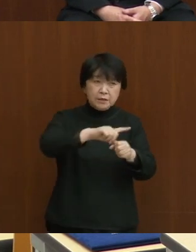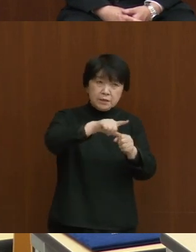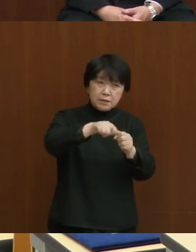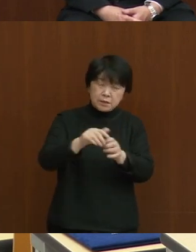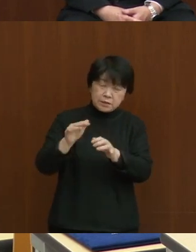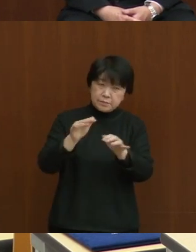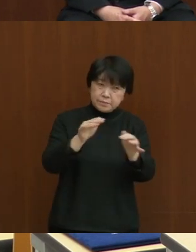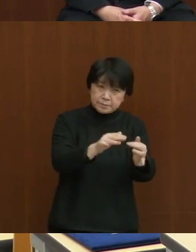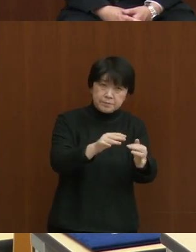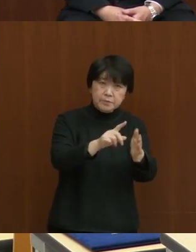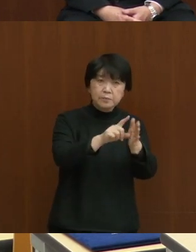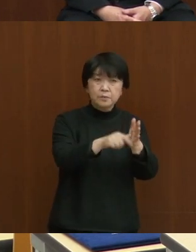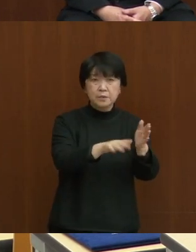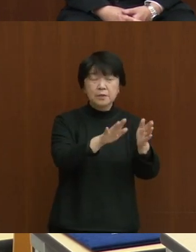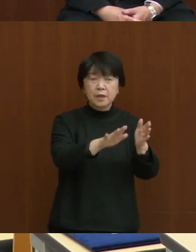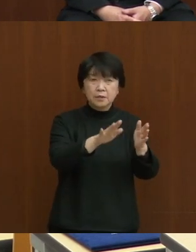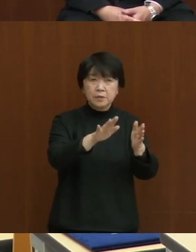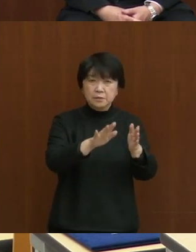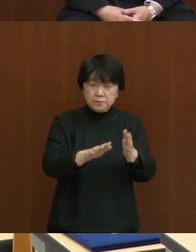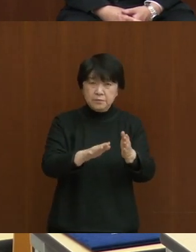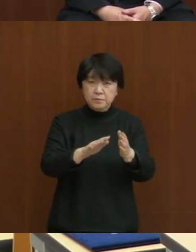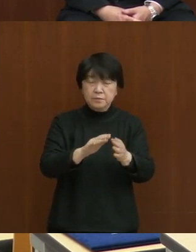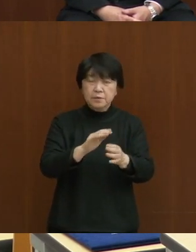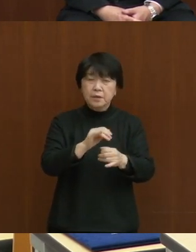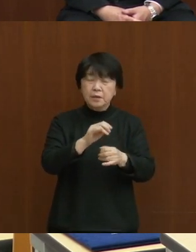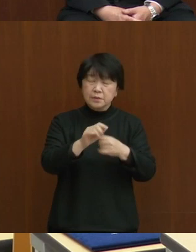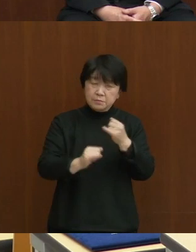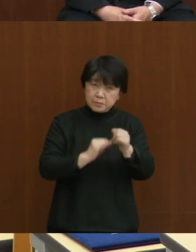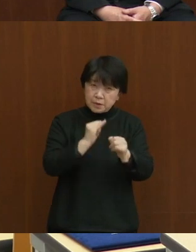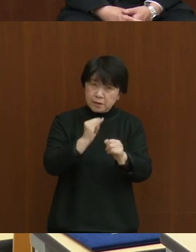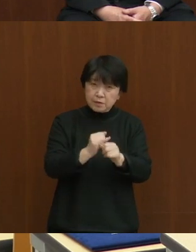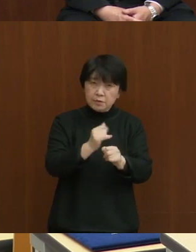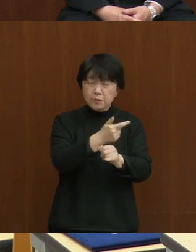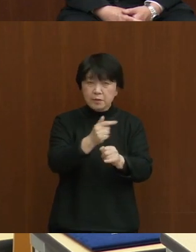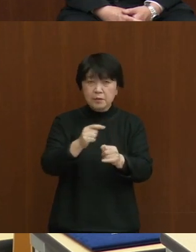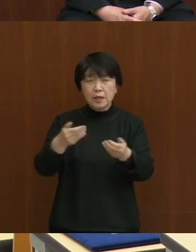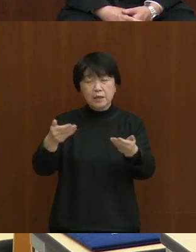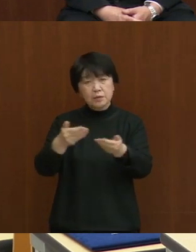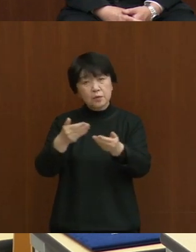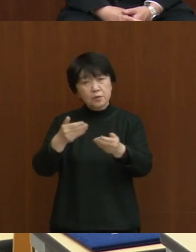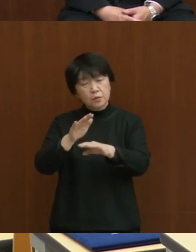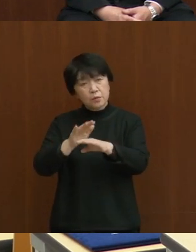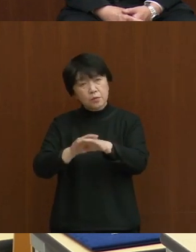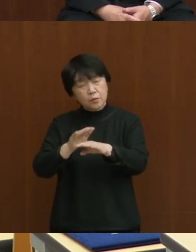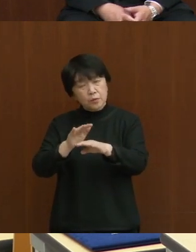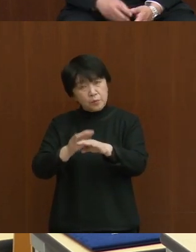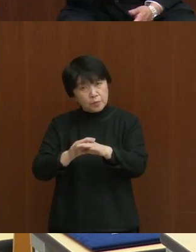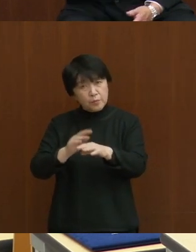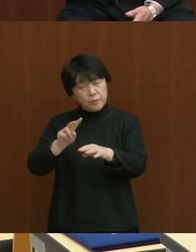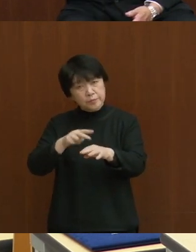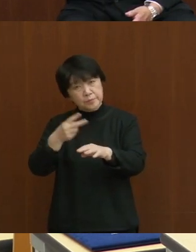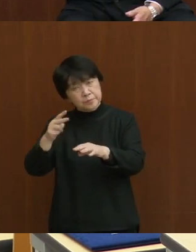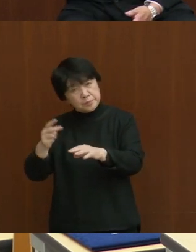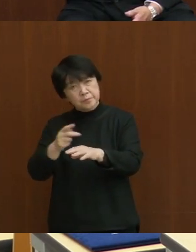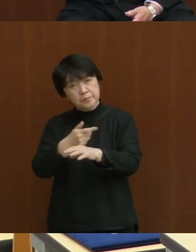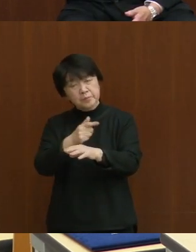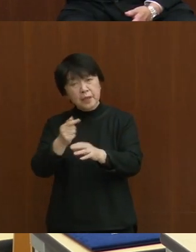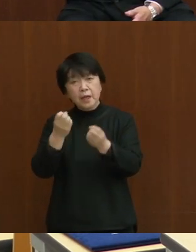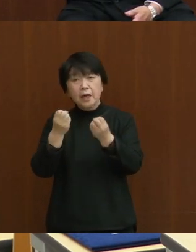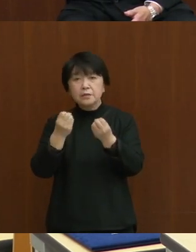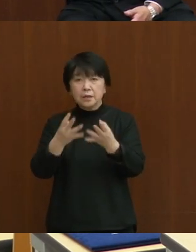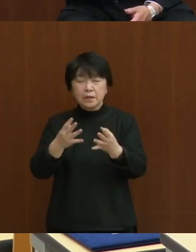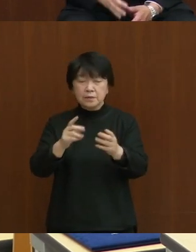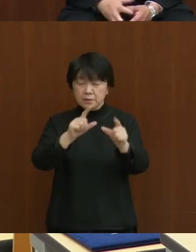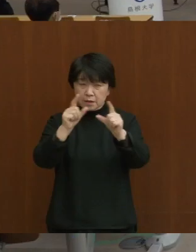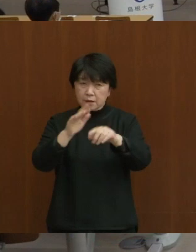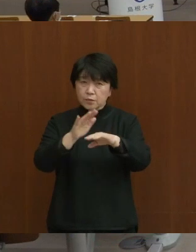や、リモートワークと働き方を含むデジタルトランスフォーメーションによる生活様式の